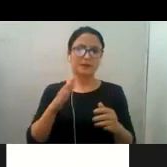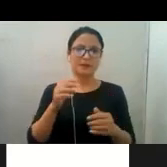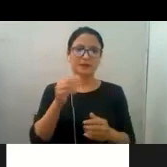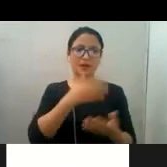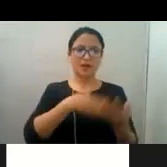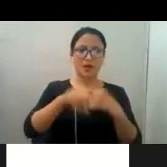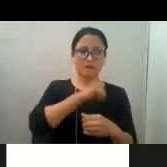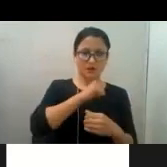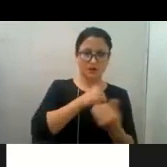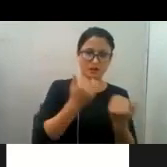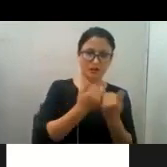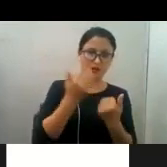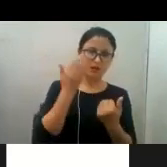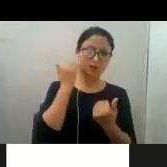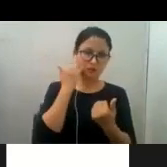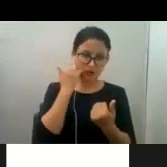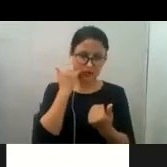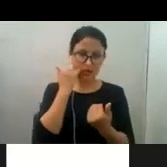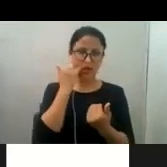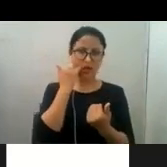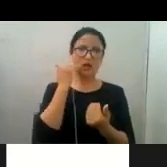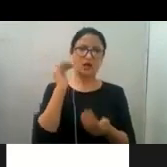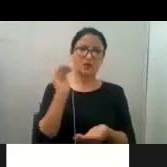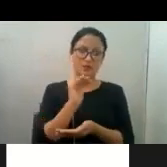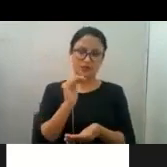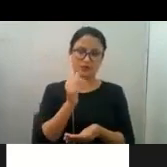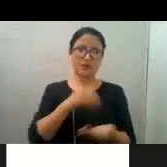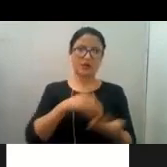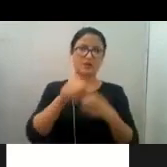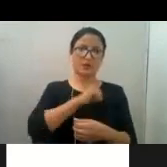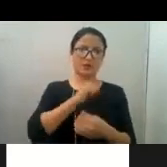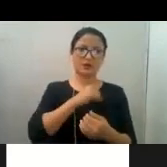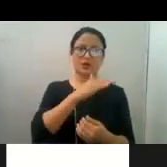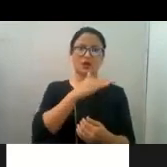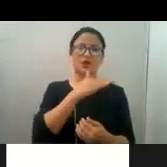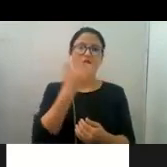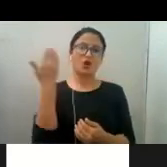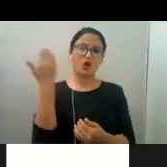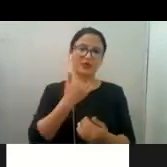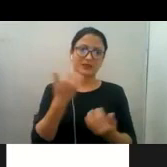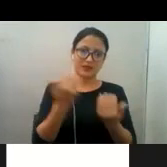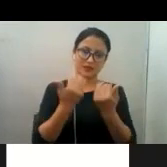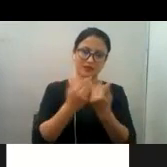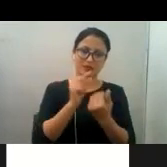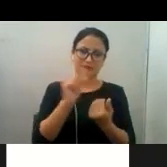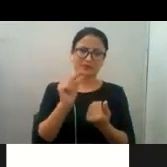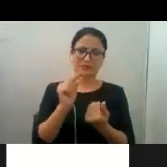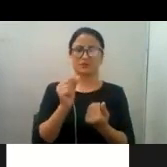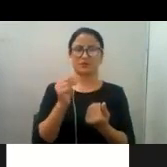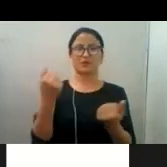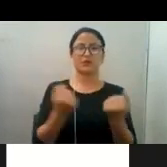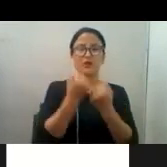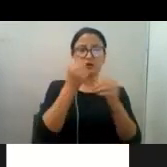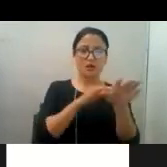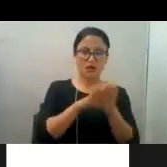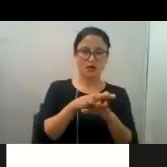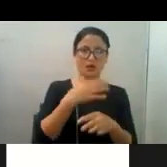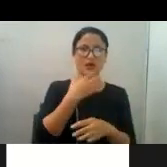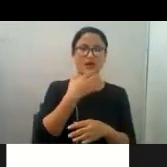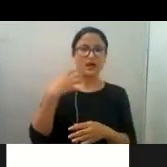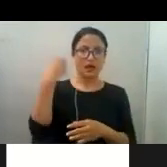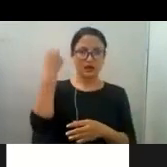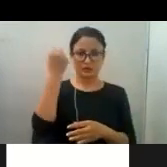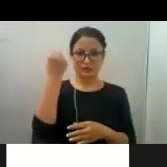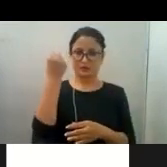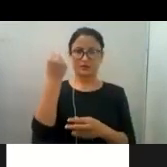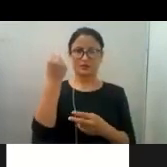गर्ने, महिलाहरूमाथि बलात्कार गर्ने र बलात्कार पछि चाहिँ हत्या गर्ने सन्दर्भमा कतिपय घटनाहरू चाहिँ आत्महत्याको